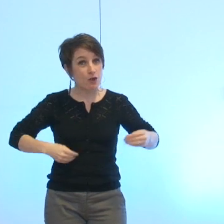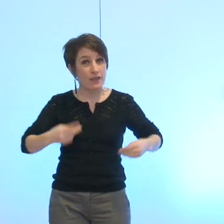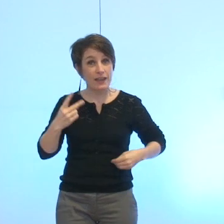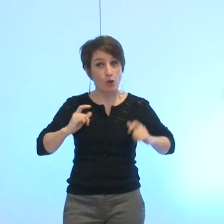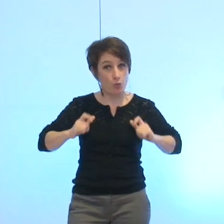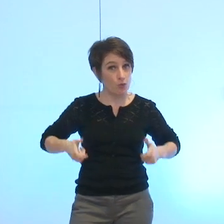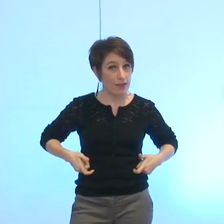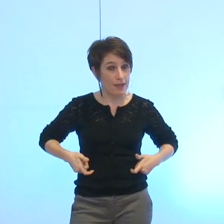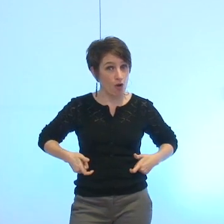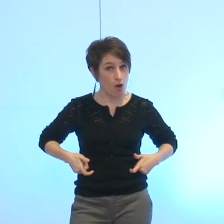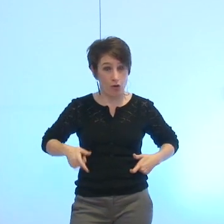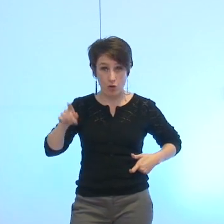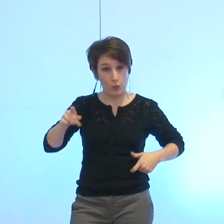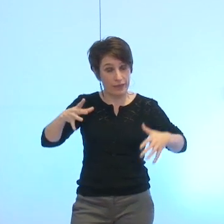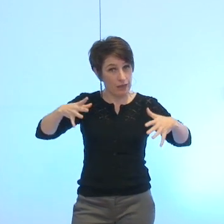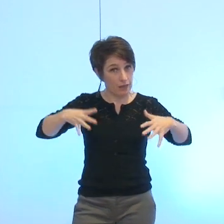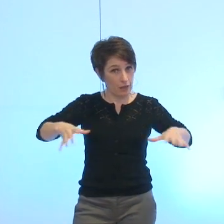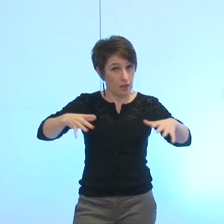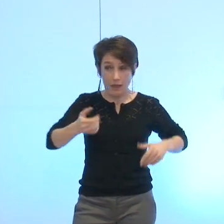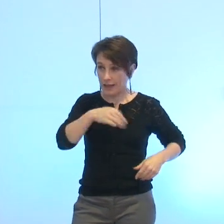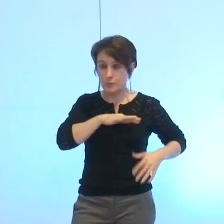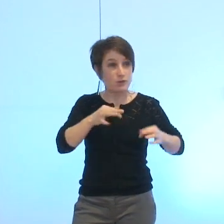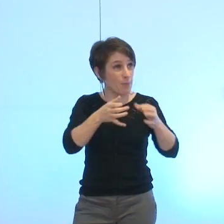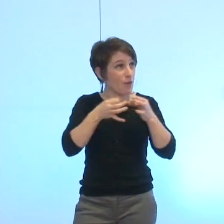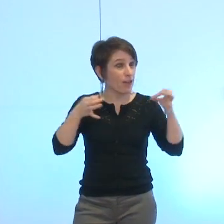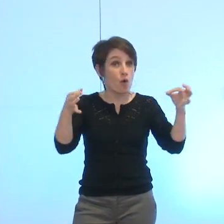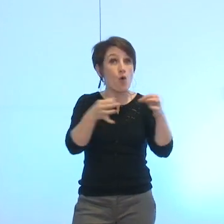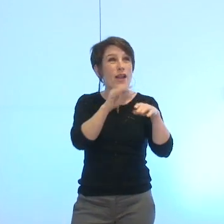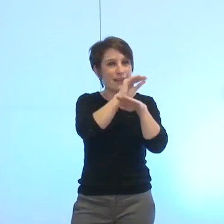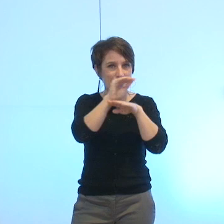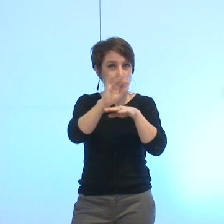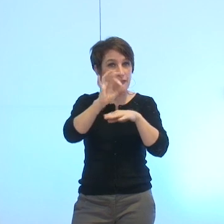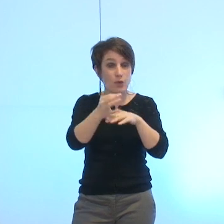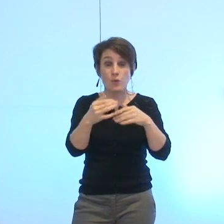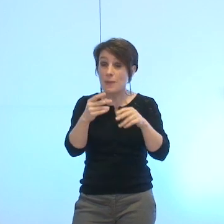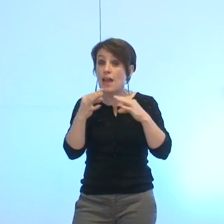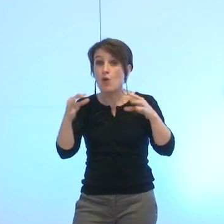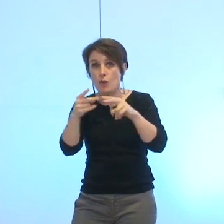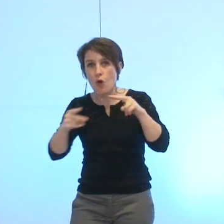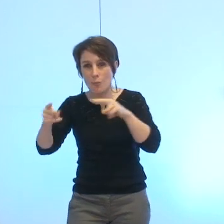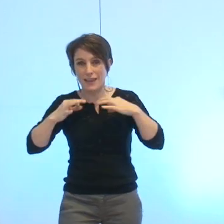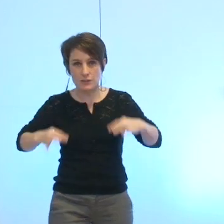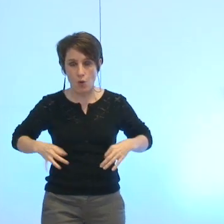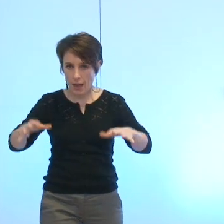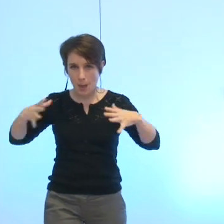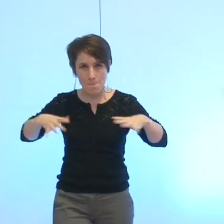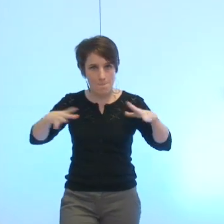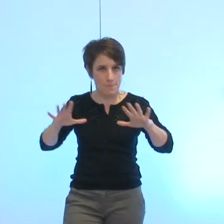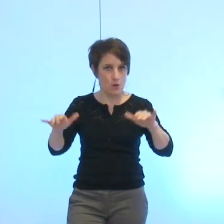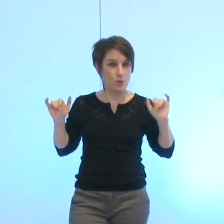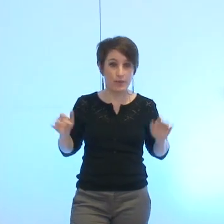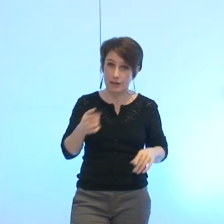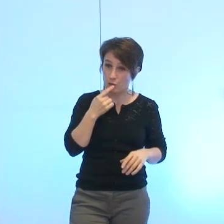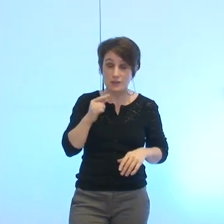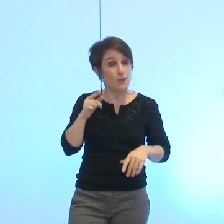n'est pas responsable il est responsable de la sécurité des locaux il est pas responsable du temps périscolaire et donc la journée de l'enfant qui dure presque une